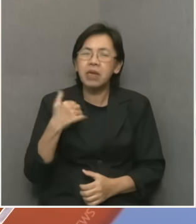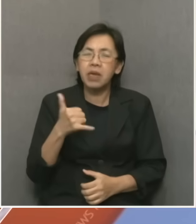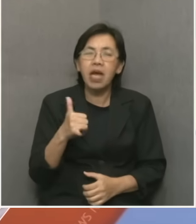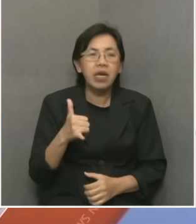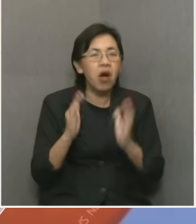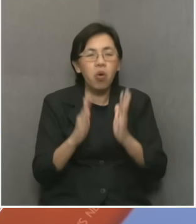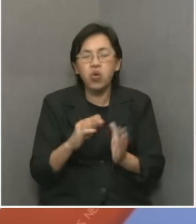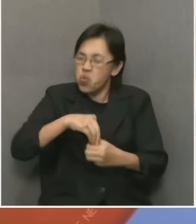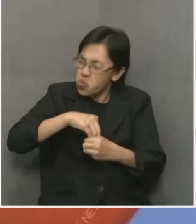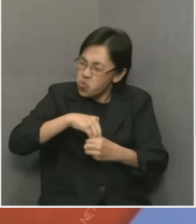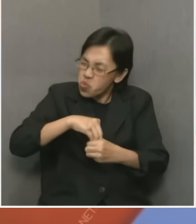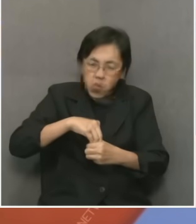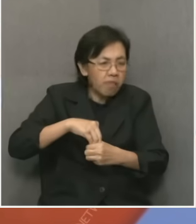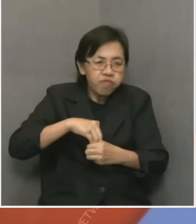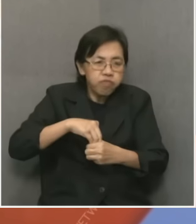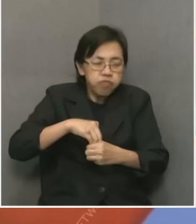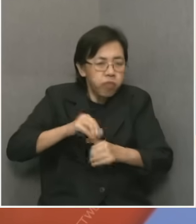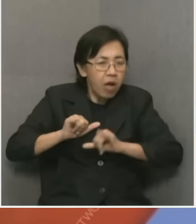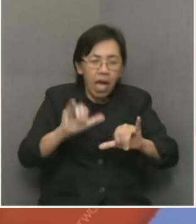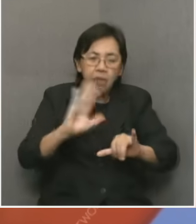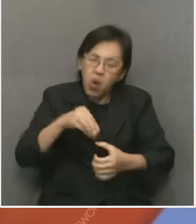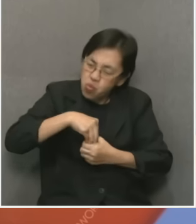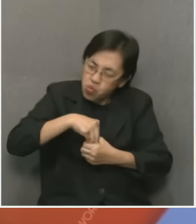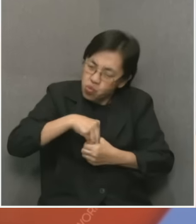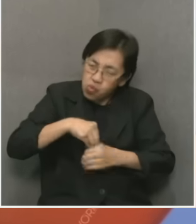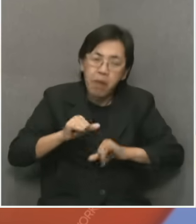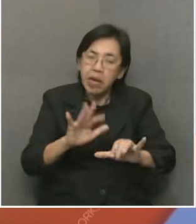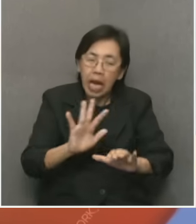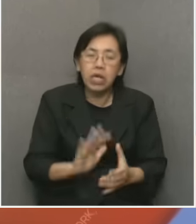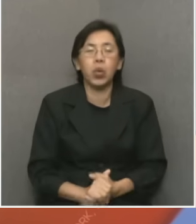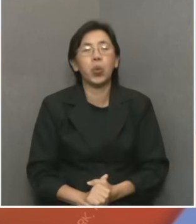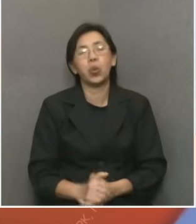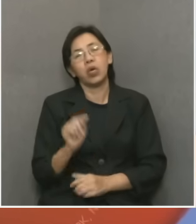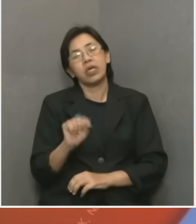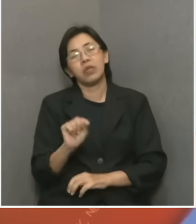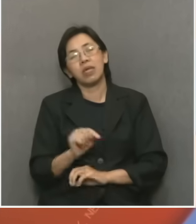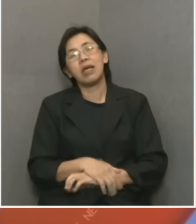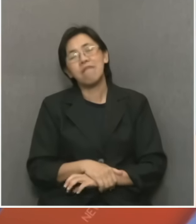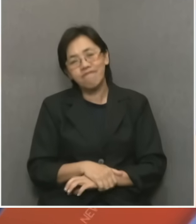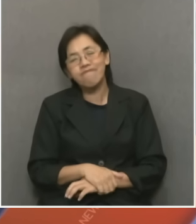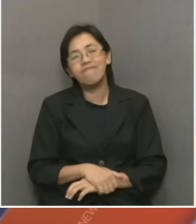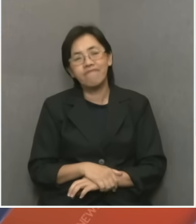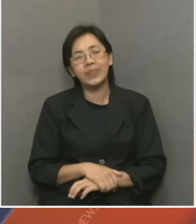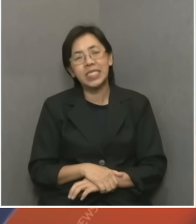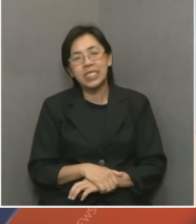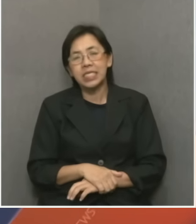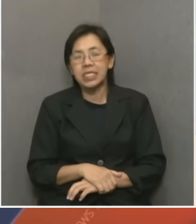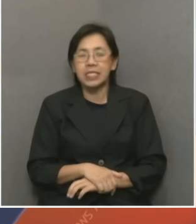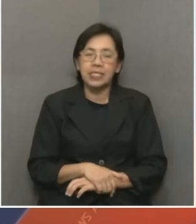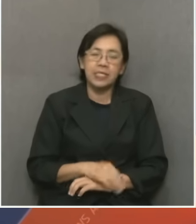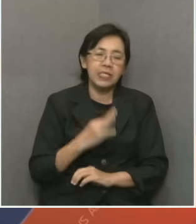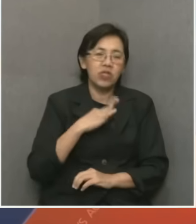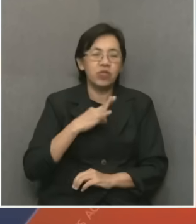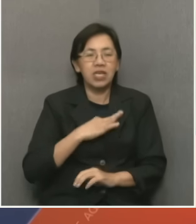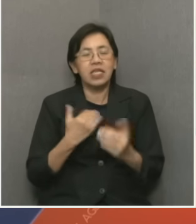อมอพยพอีกนะที่ไม่ยอมอีกอพยพอีกนะไอ้ตรงเนี้ยนะมันก็เลยเป็นภาพที่ต